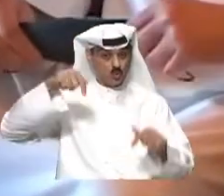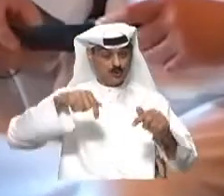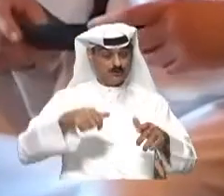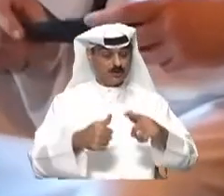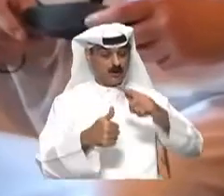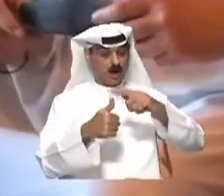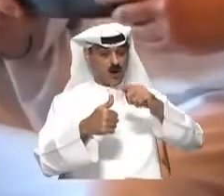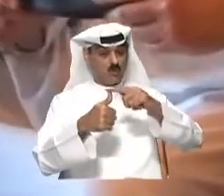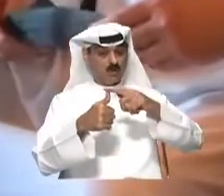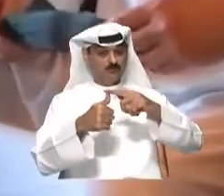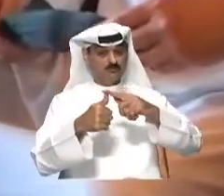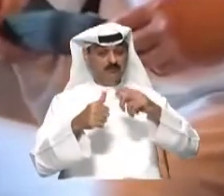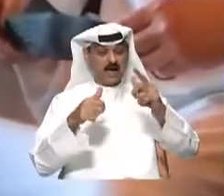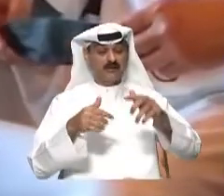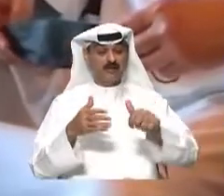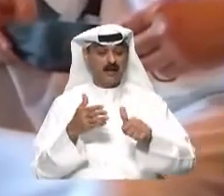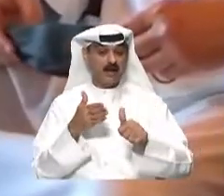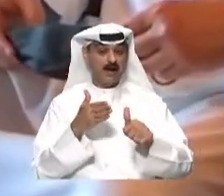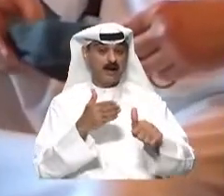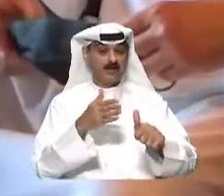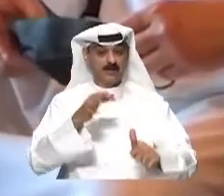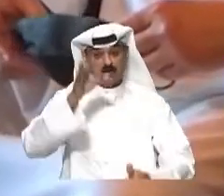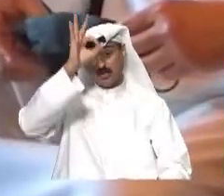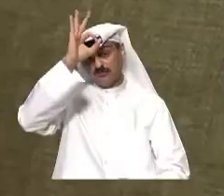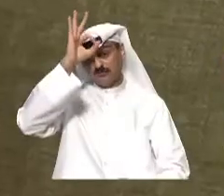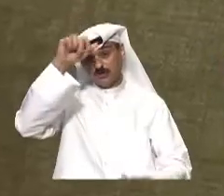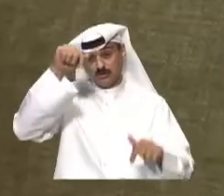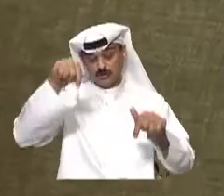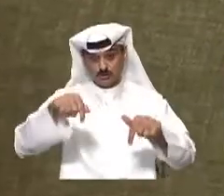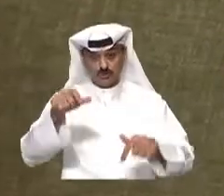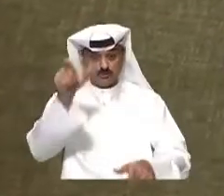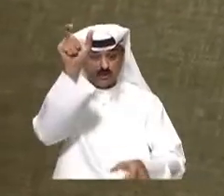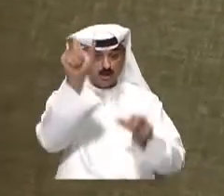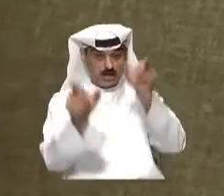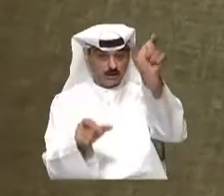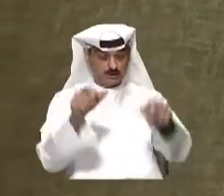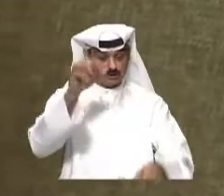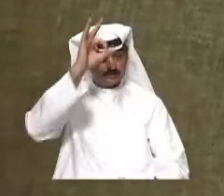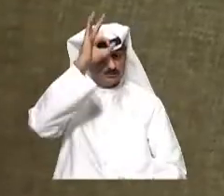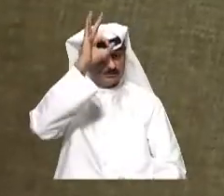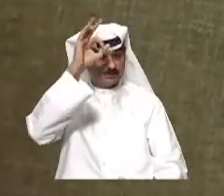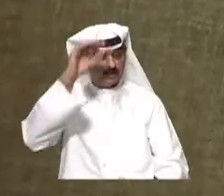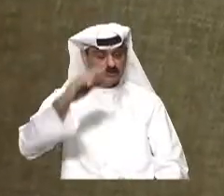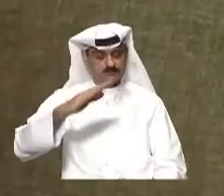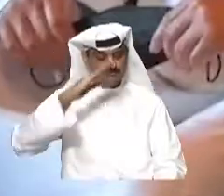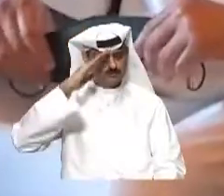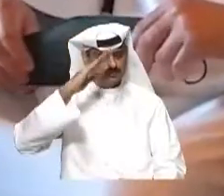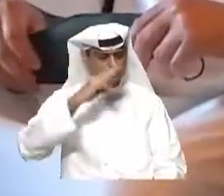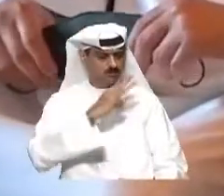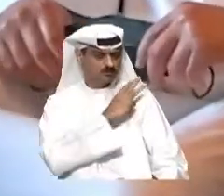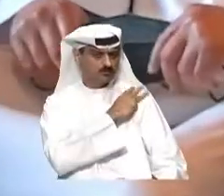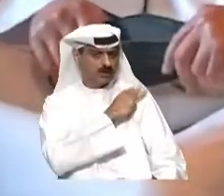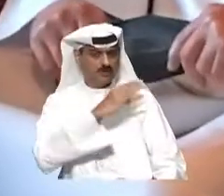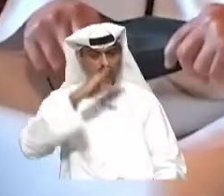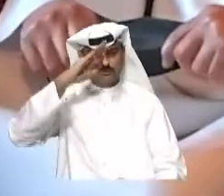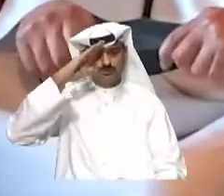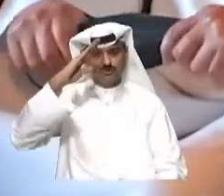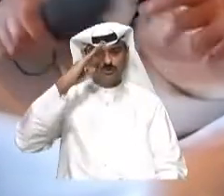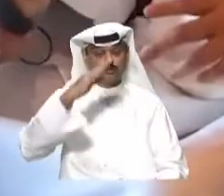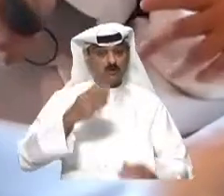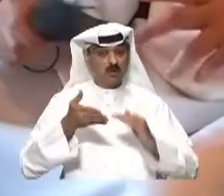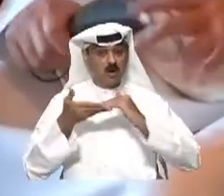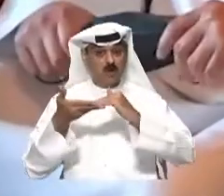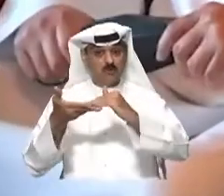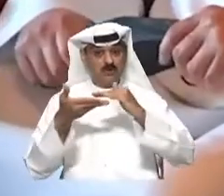والقيادات الداخلية والأفراد قوات الداخلية، الشكر الجزيل على مساعدتهم لنا